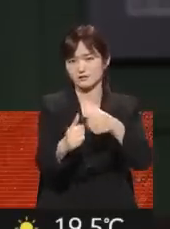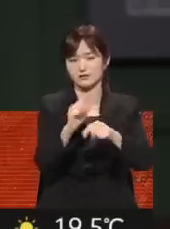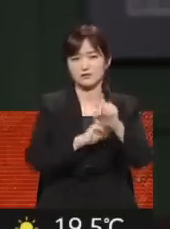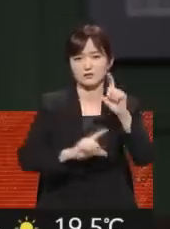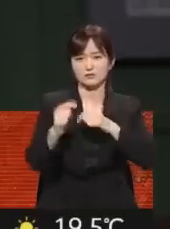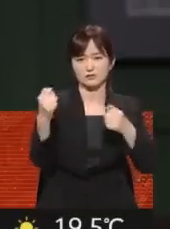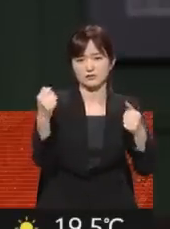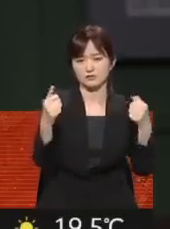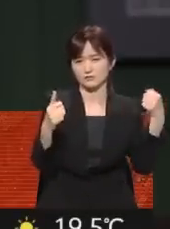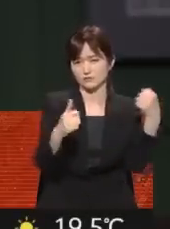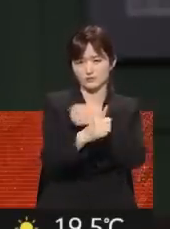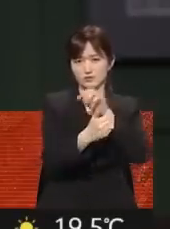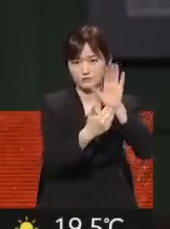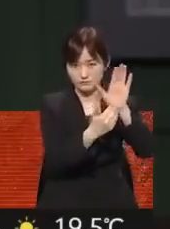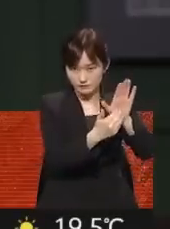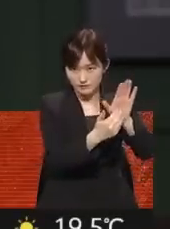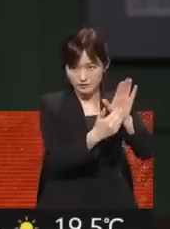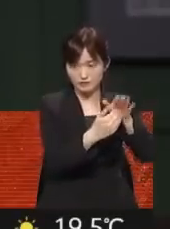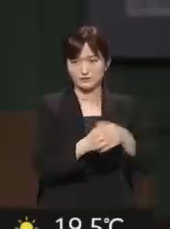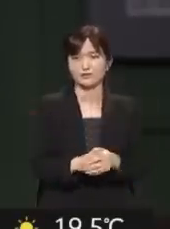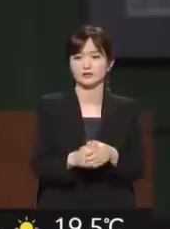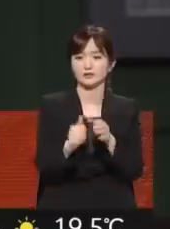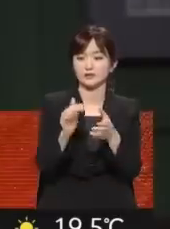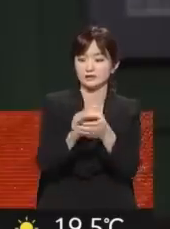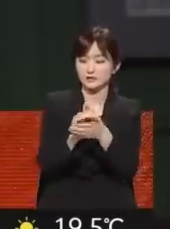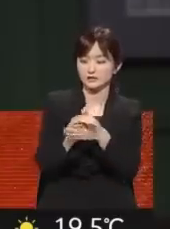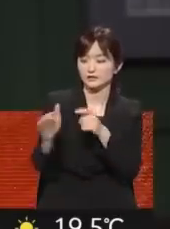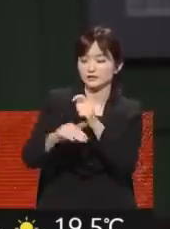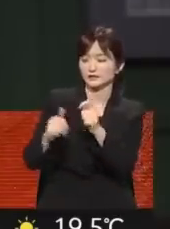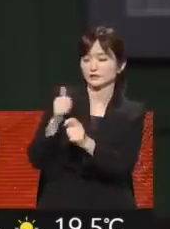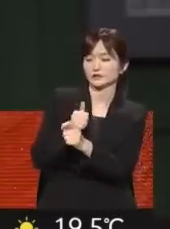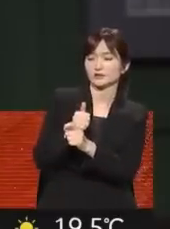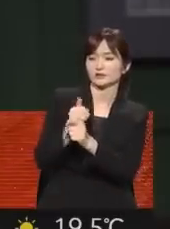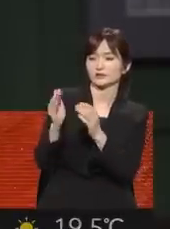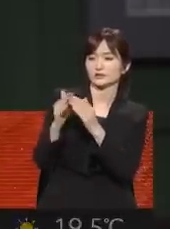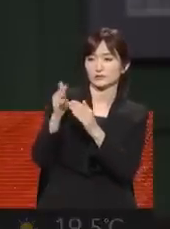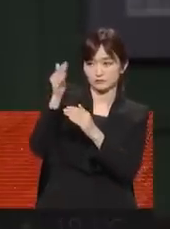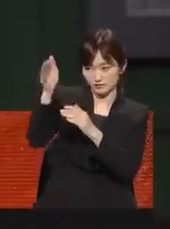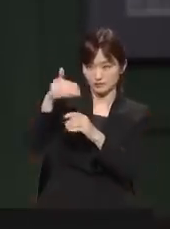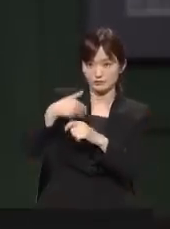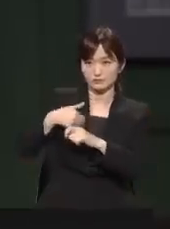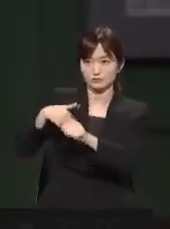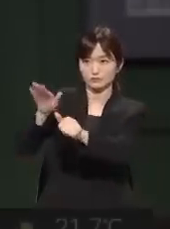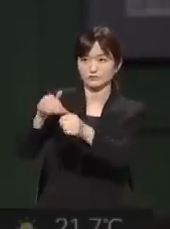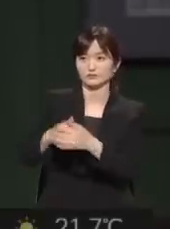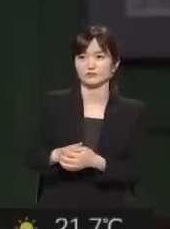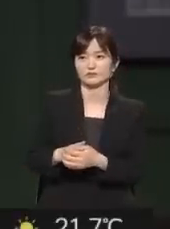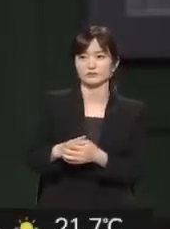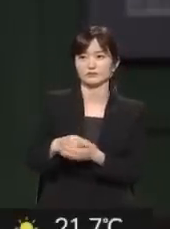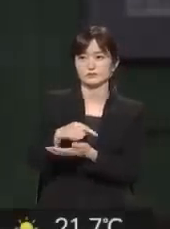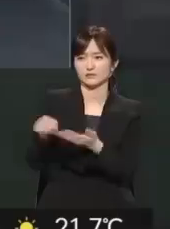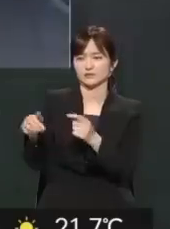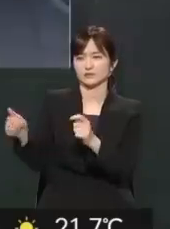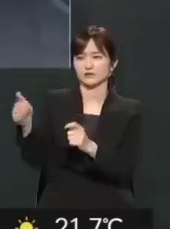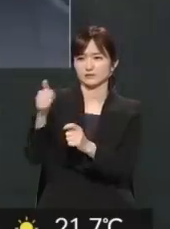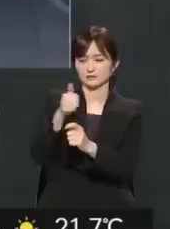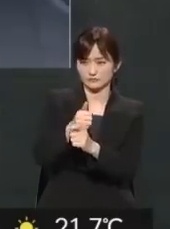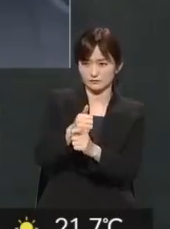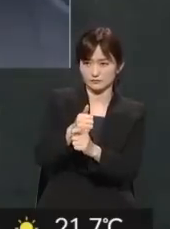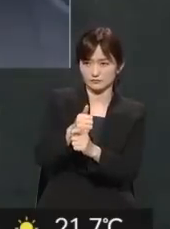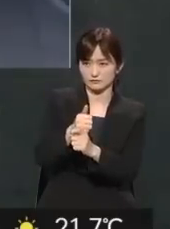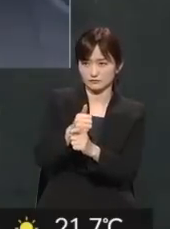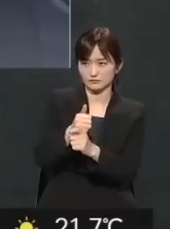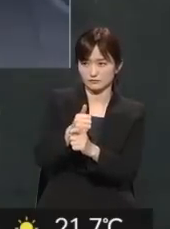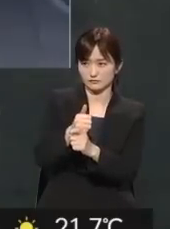폭행을 막기 위해서 친구들이이 피해자를 택시에 태워서 집으로 보냈는데이 피해자가 난 내려야겠다 싶은 마음이 들어서 택시에서